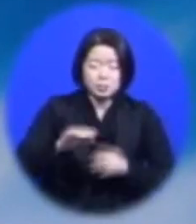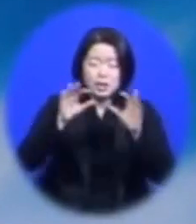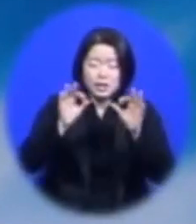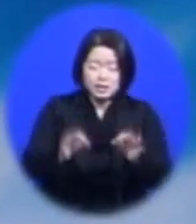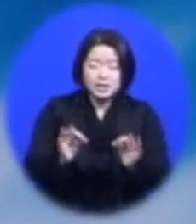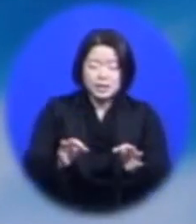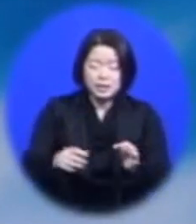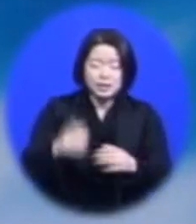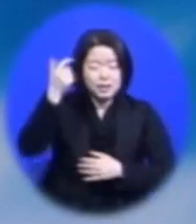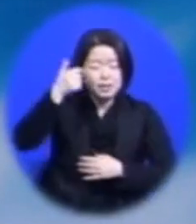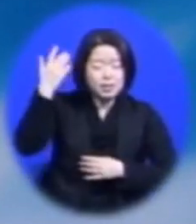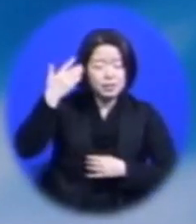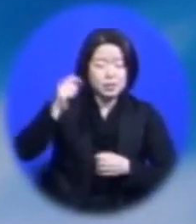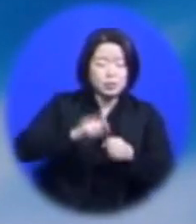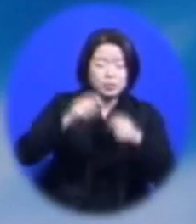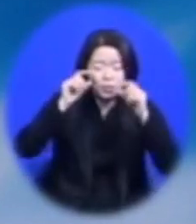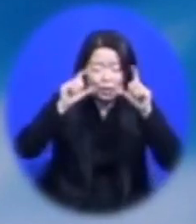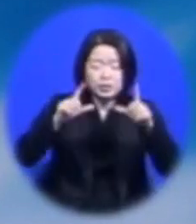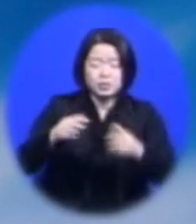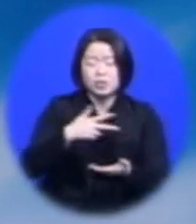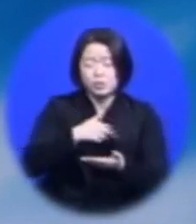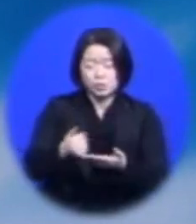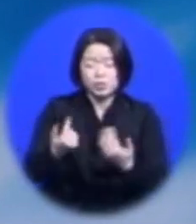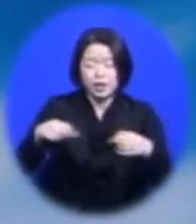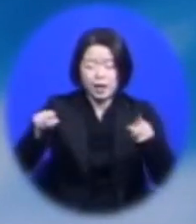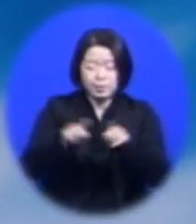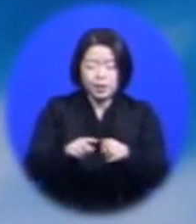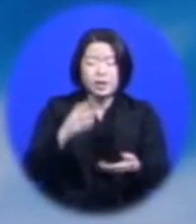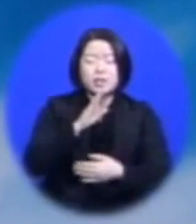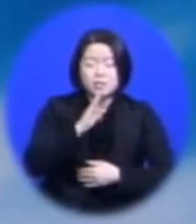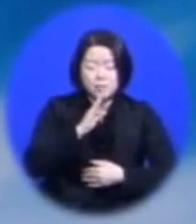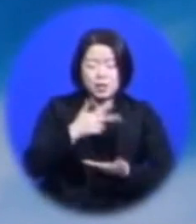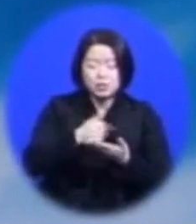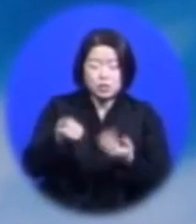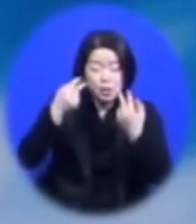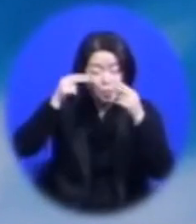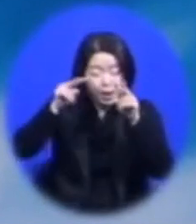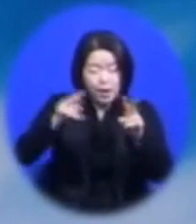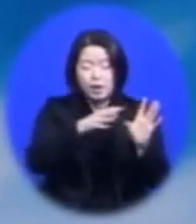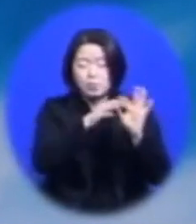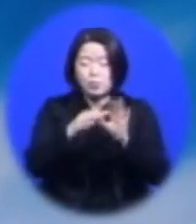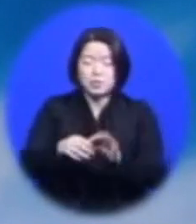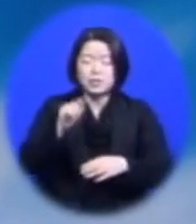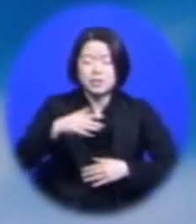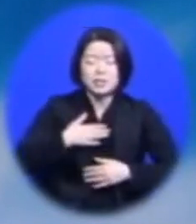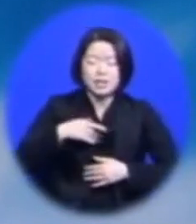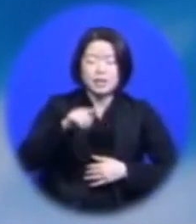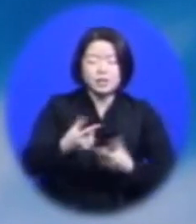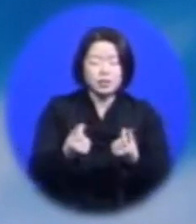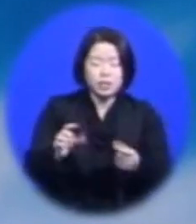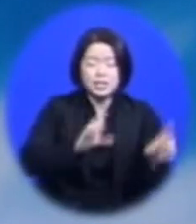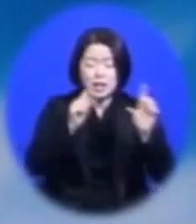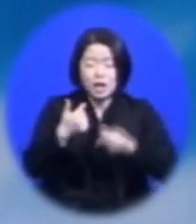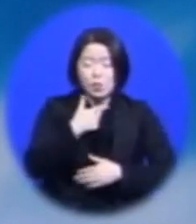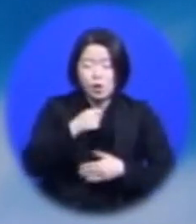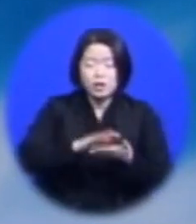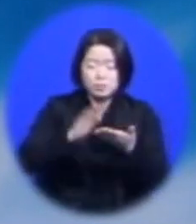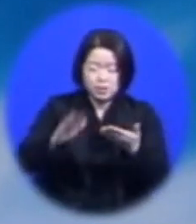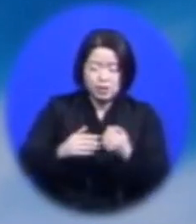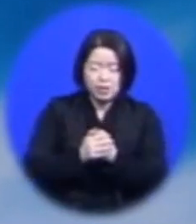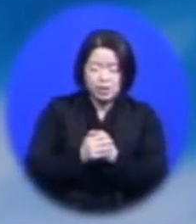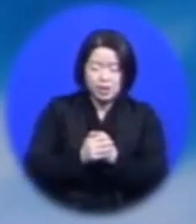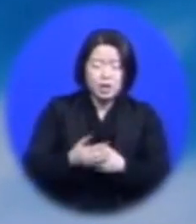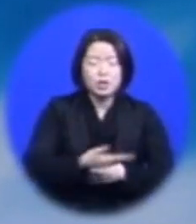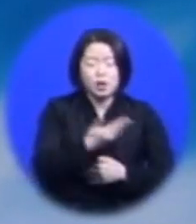이제는 영적으로 깨어서 주님과 함께 정말 주님을 바라보며 제가 그렇게 살기를 원합니다.